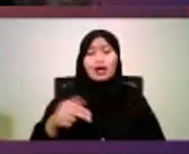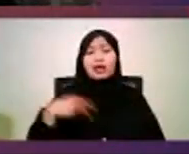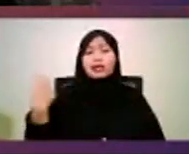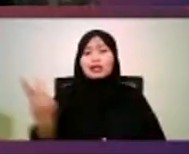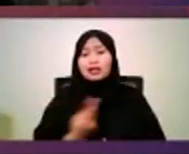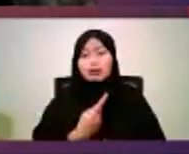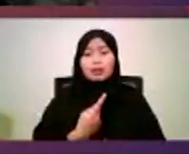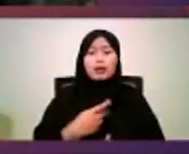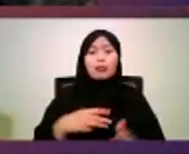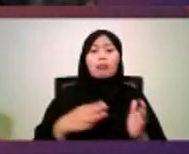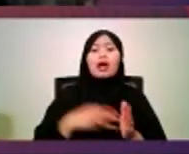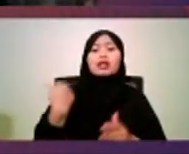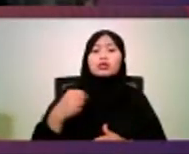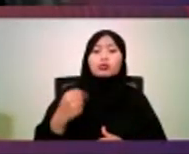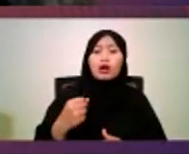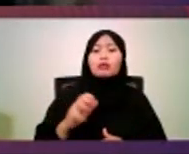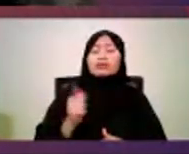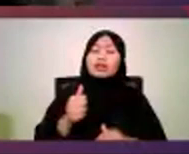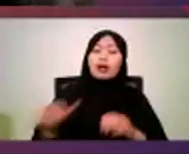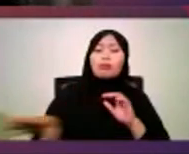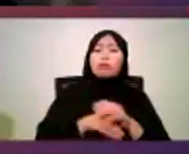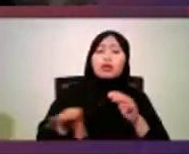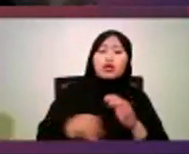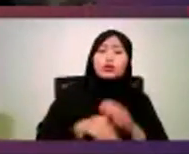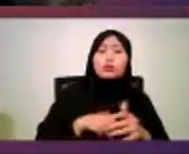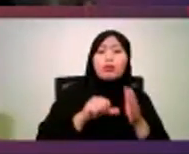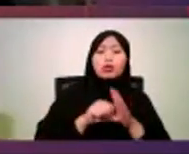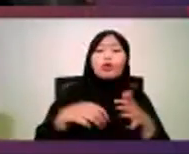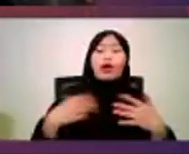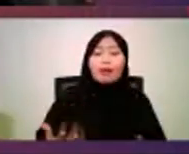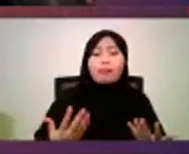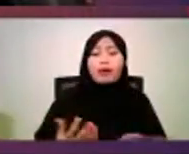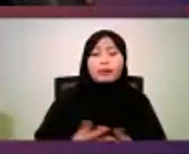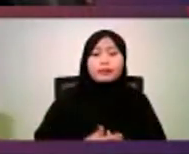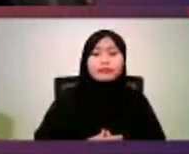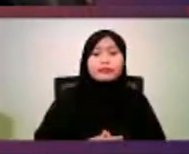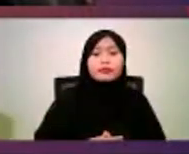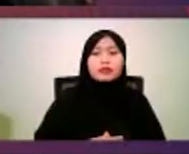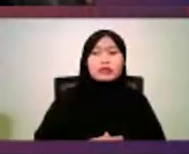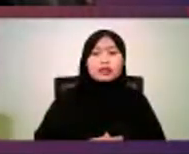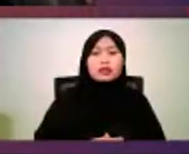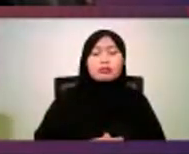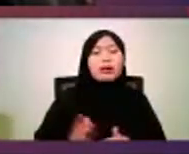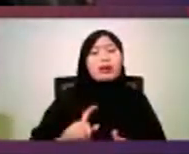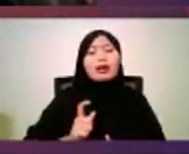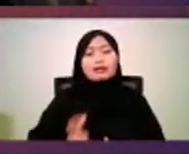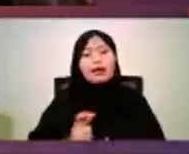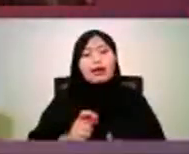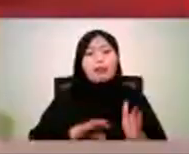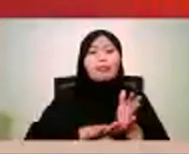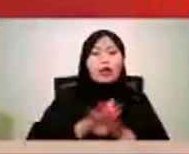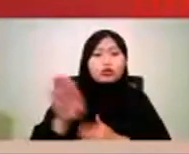mahasiswa apa yang bisa kami kontribusi untuk Bank Indonesia demi semakin maju kedepannya terima kasih